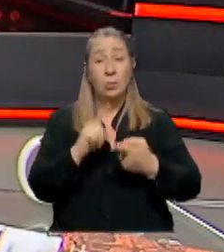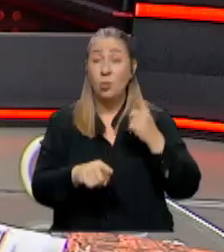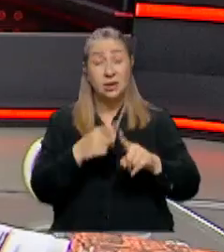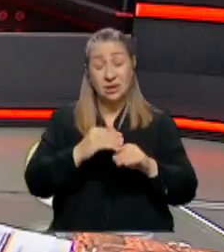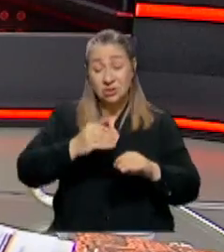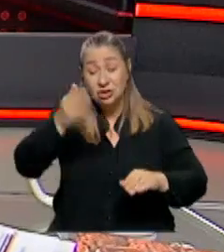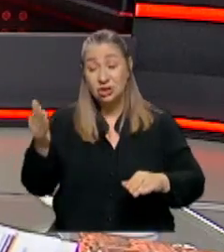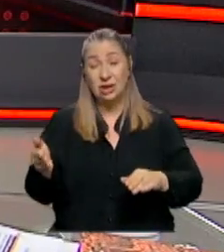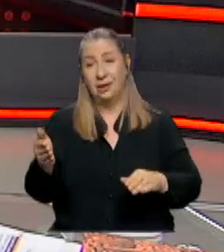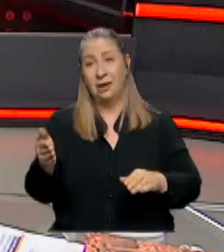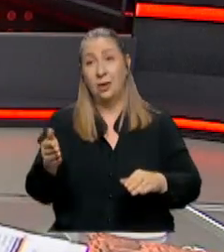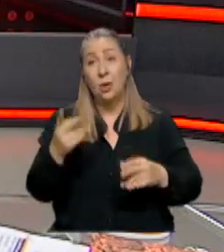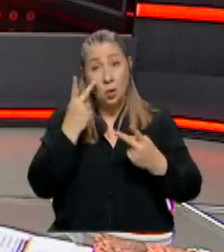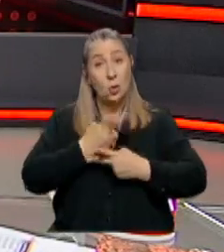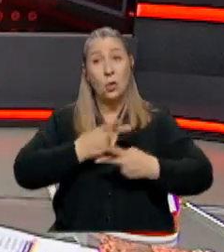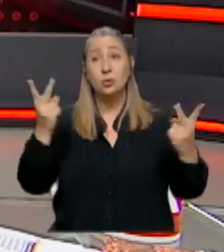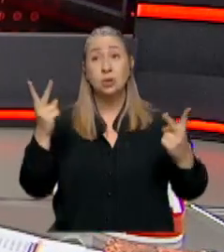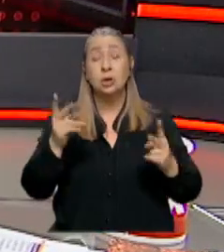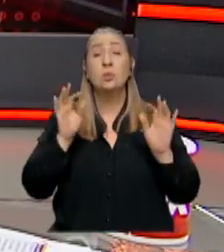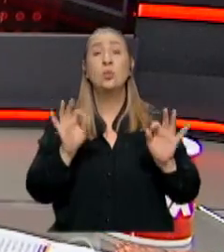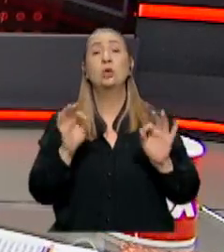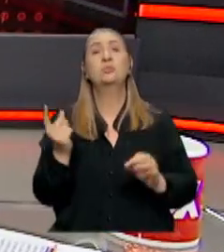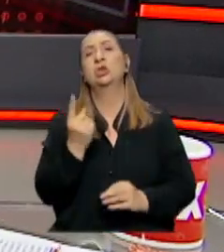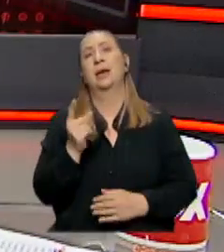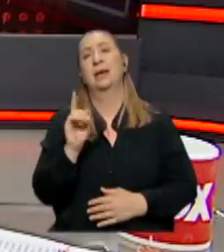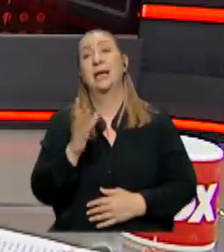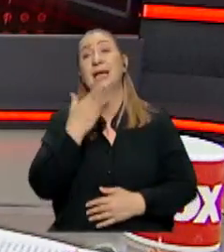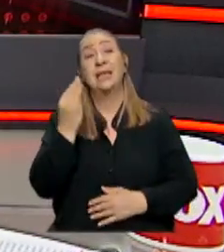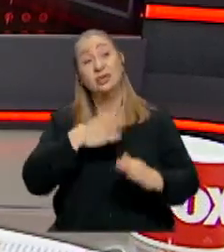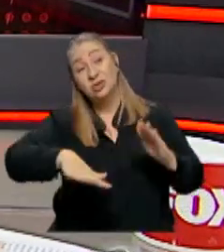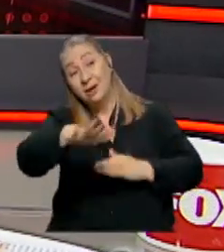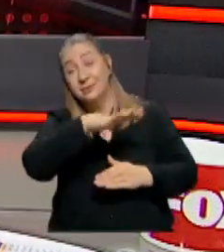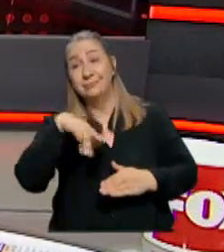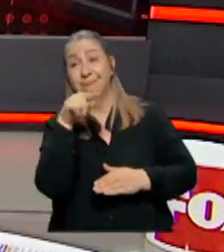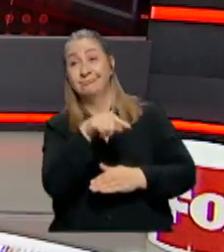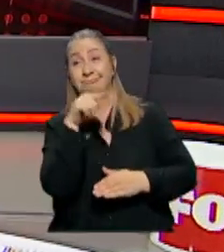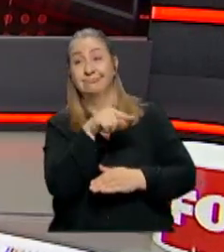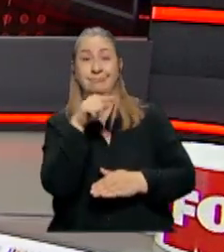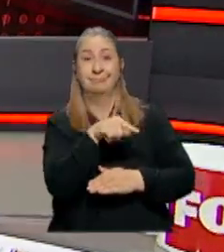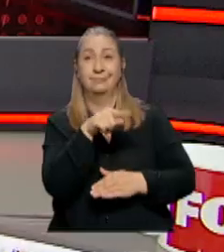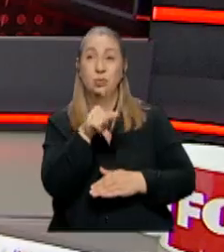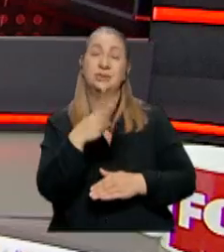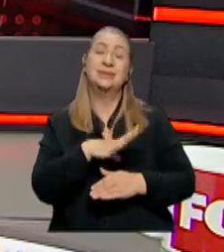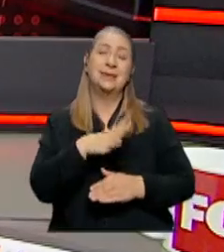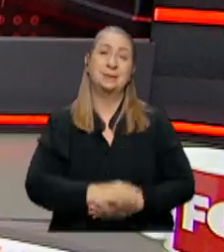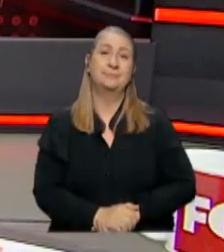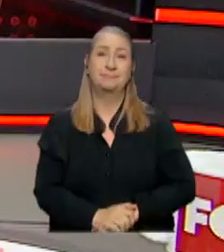siyasetten öte hürriyet, özgürlük mühim bir şeydir. Ve gençler bunu